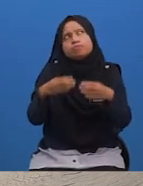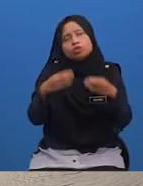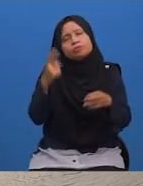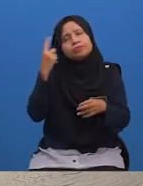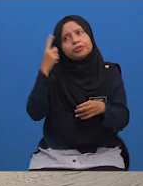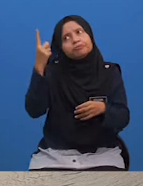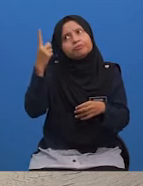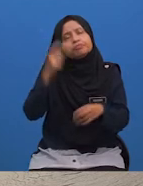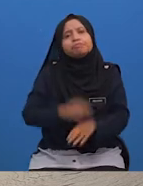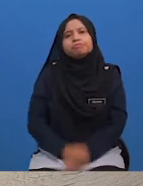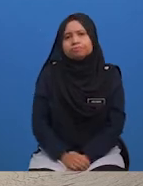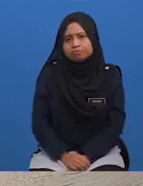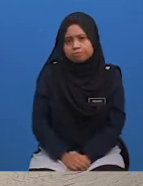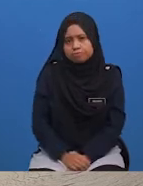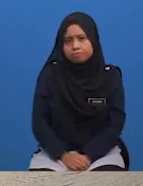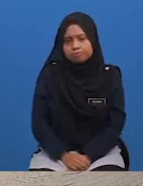fikirkan murid-murid.